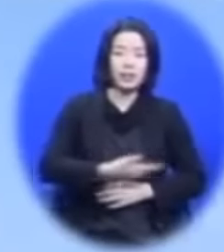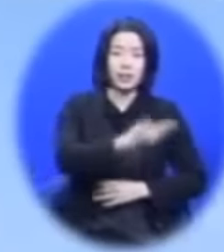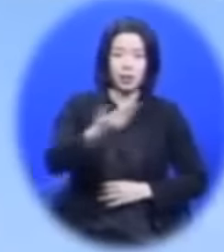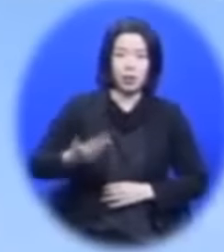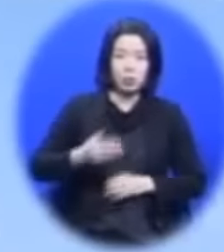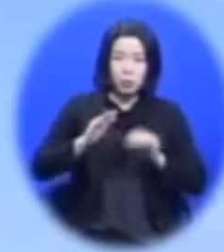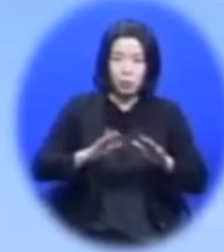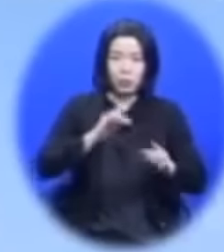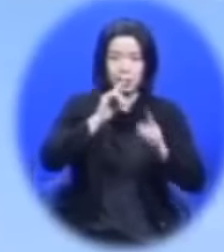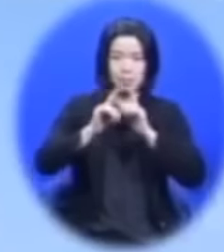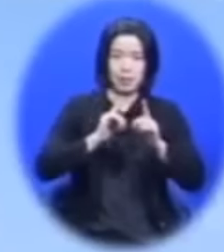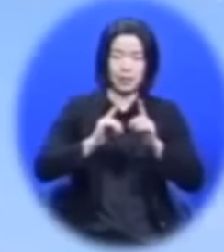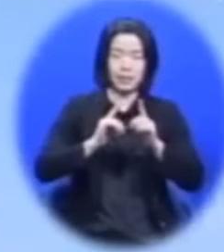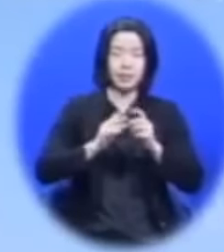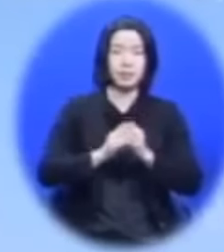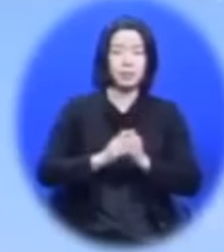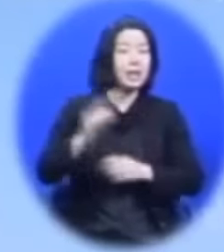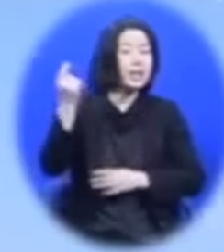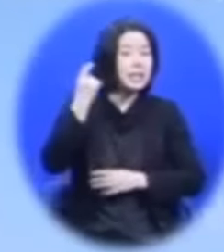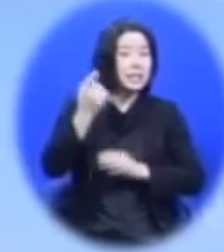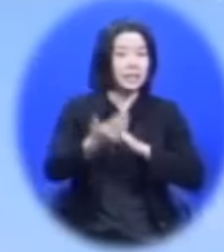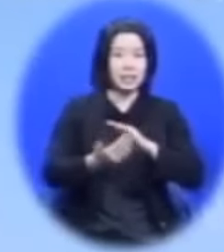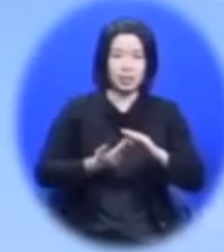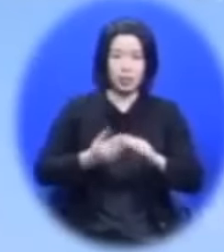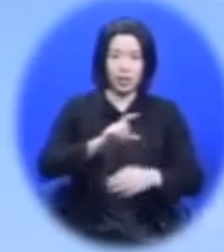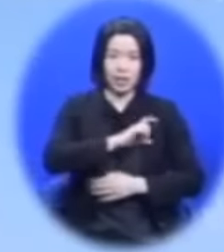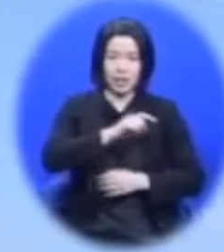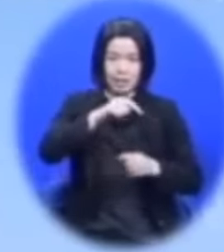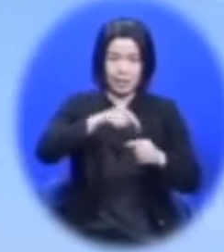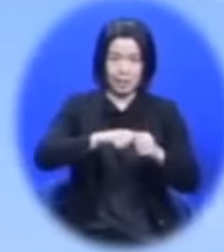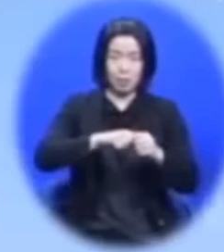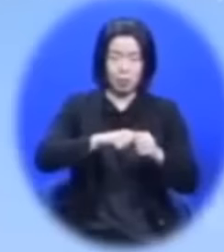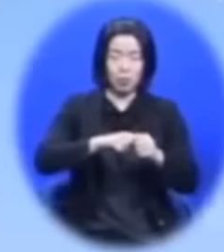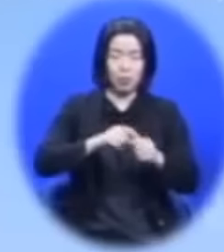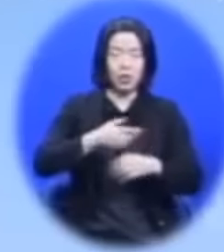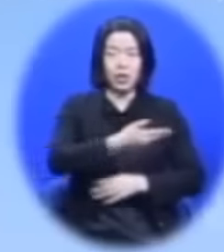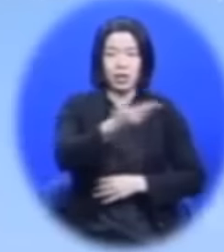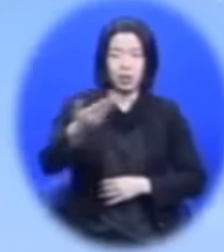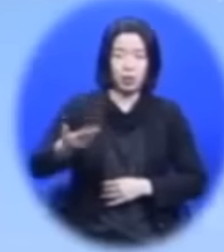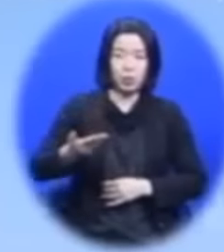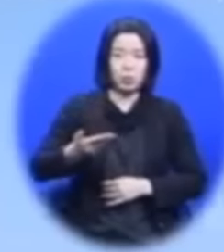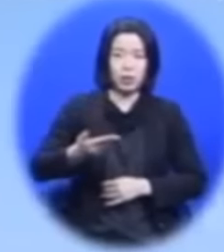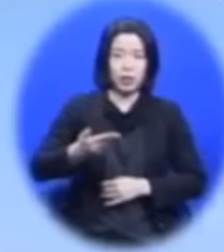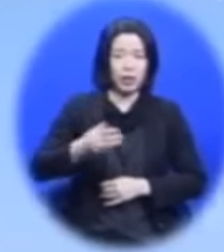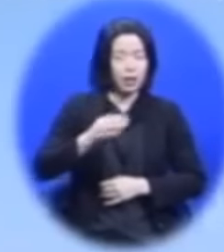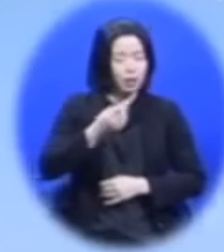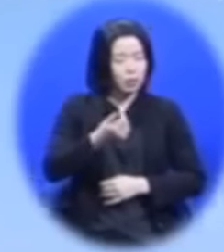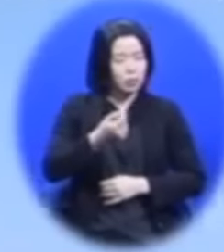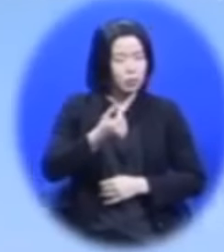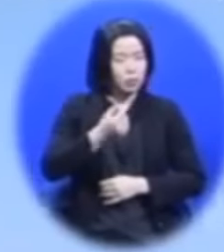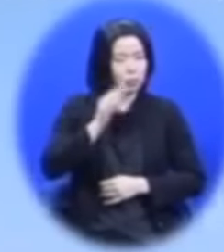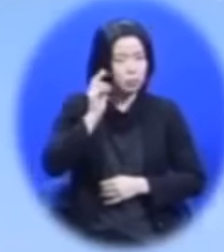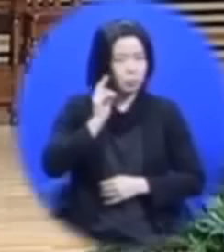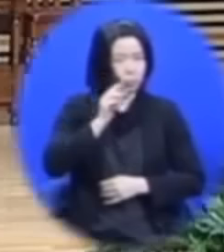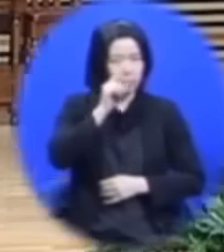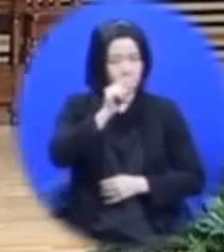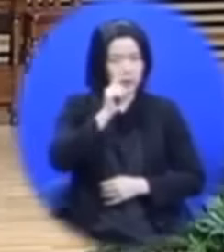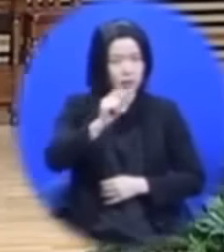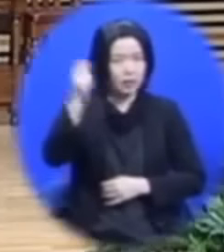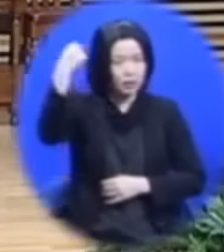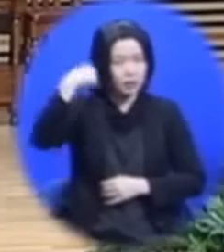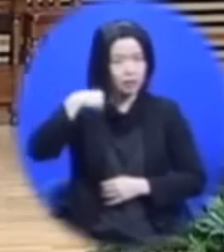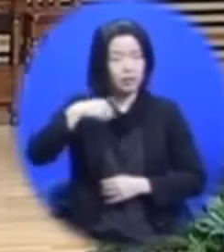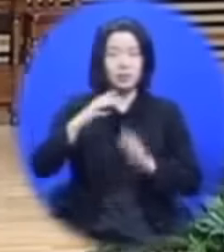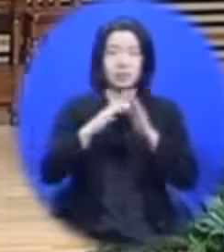오늘 말씀을 듣기 전에 제목이 혹시 여러분에게 조금 거칠게 느껴지시는 분이